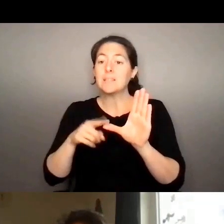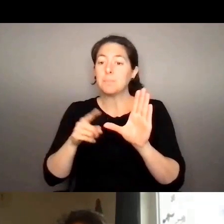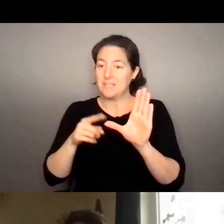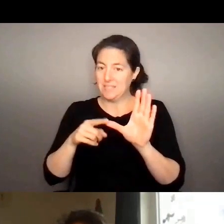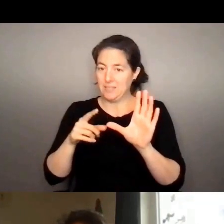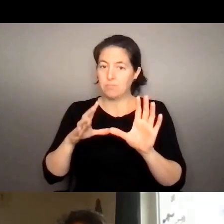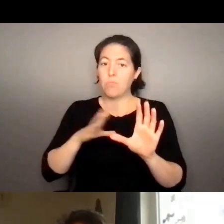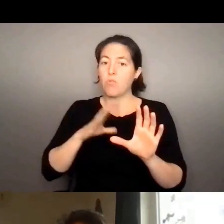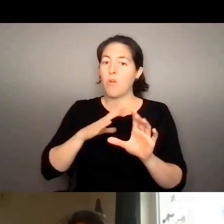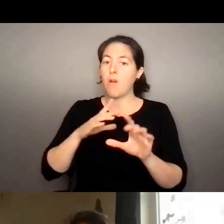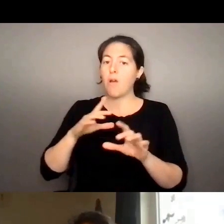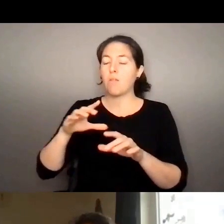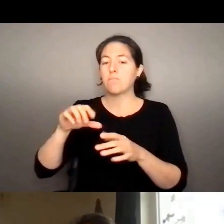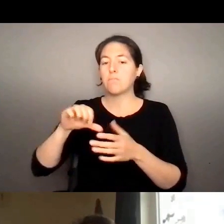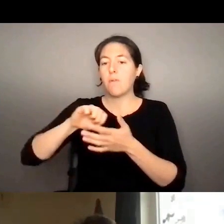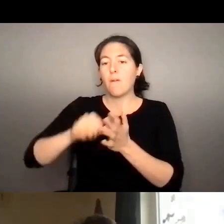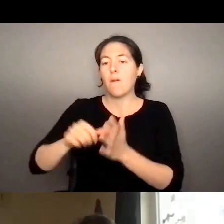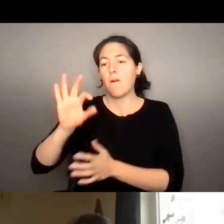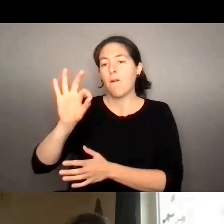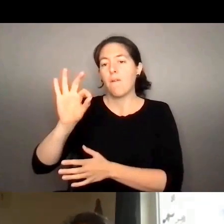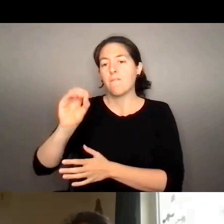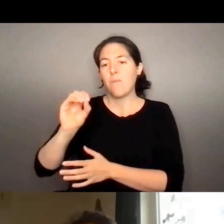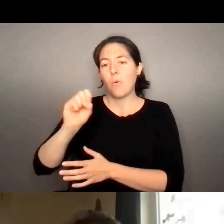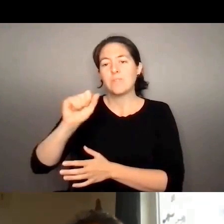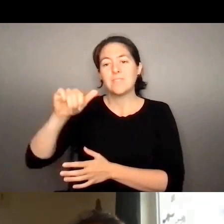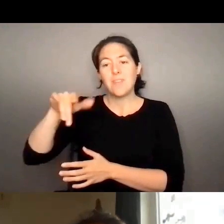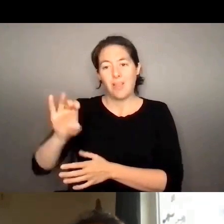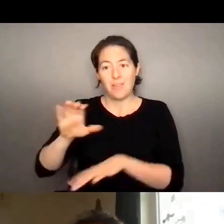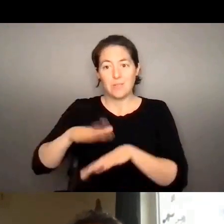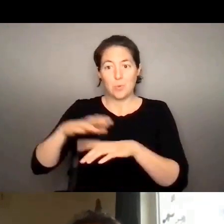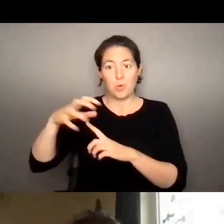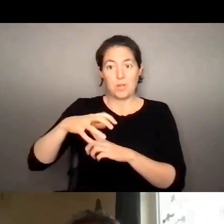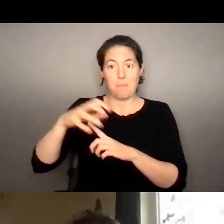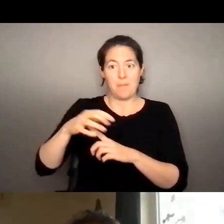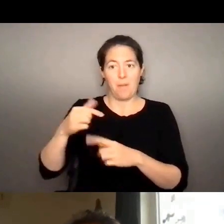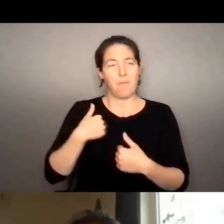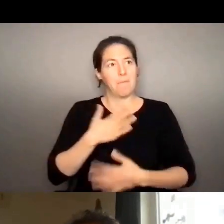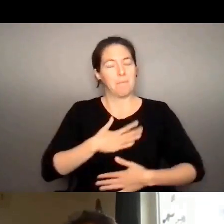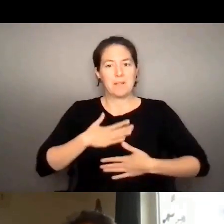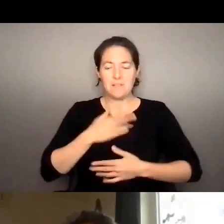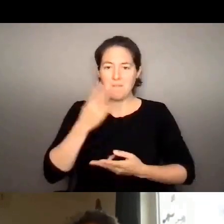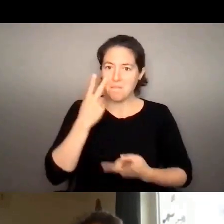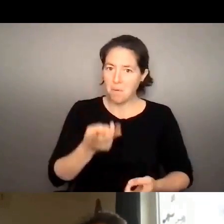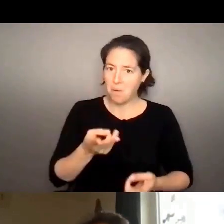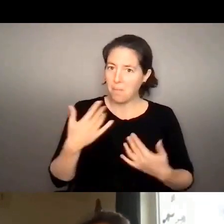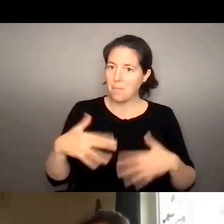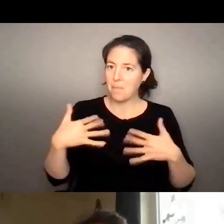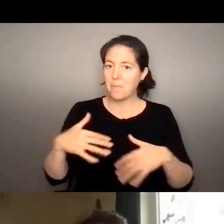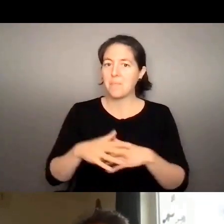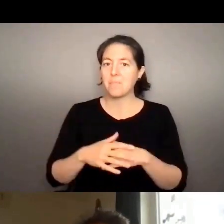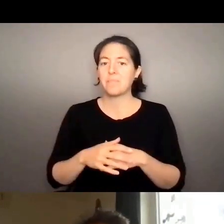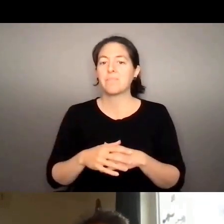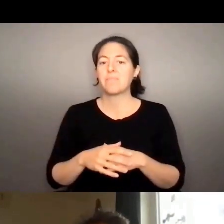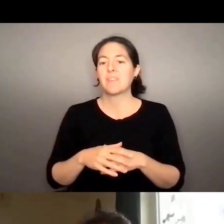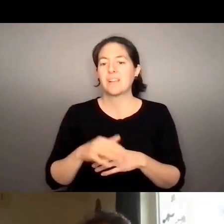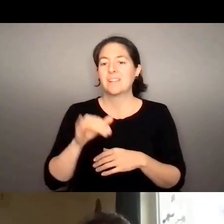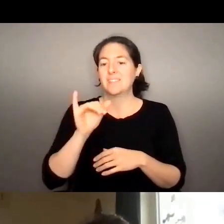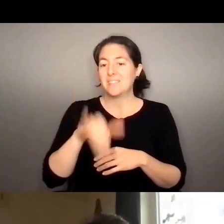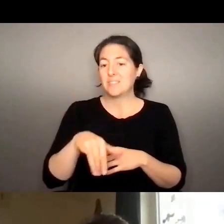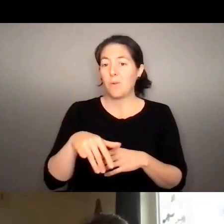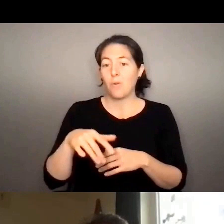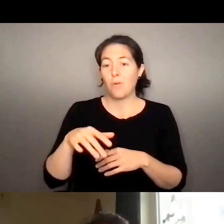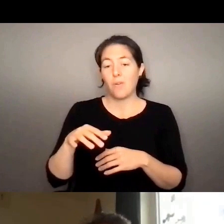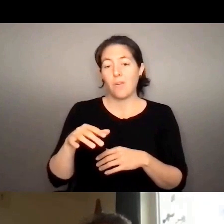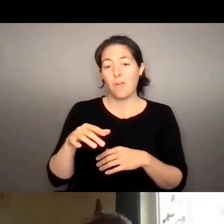ces champignons-là. Vous voyez? Donc, moi, ça me fait plaisir pour plein de raisons, mais c'est pour dire que c'est ça. Il y a eu une époque où le règne fongique était